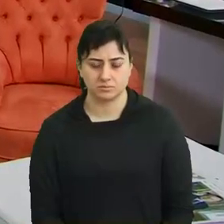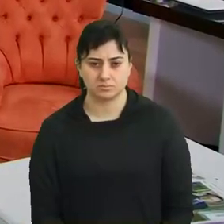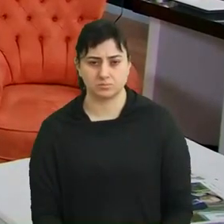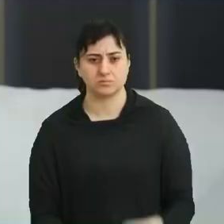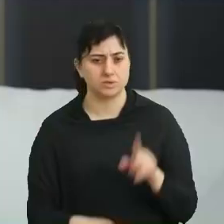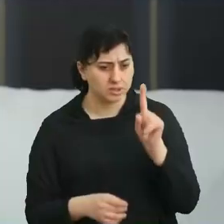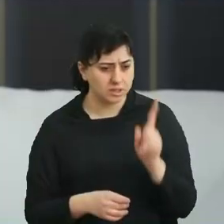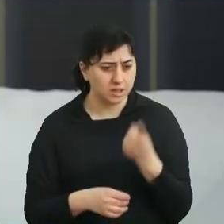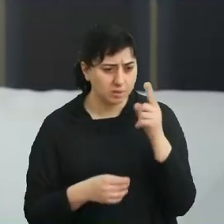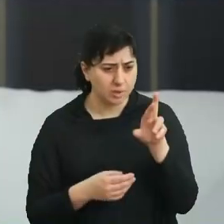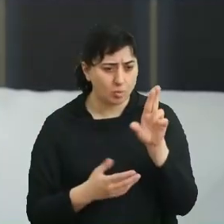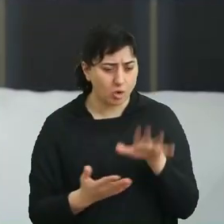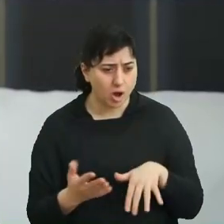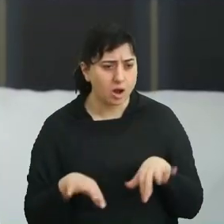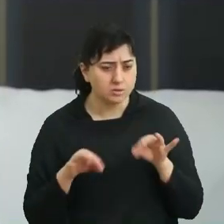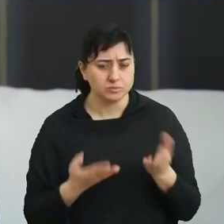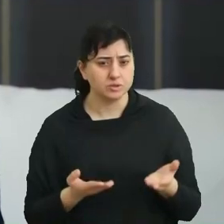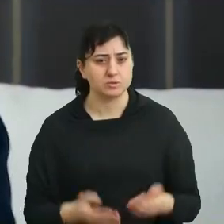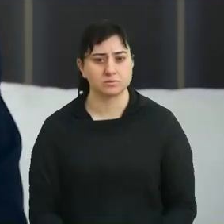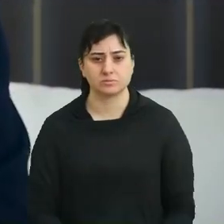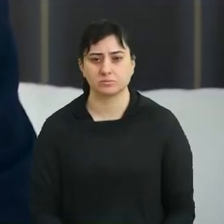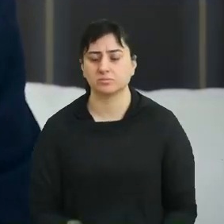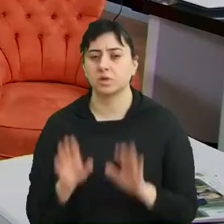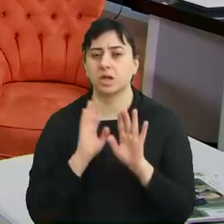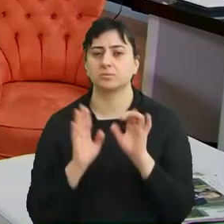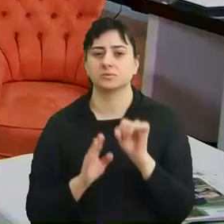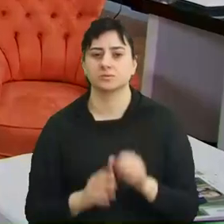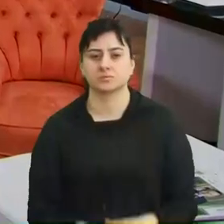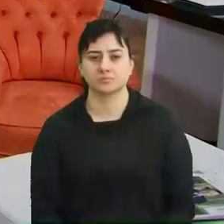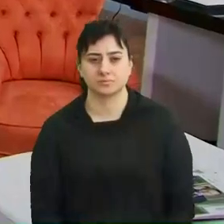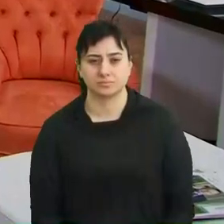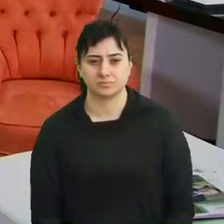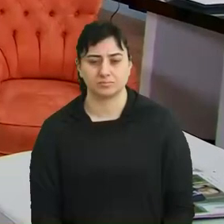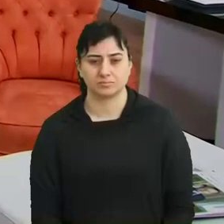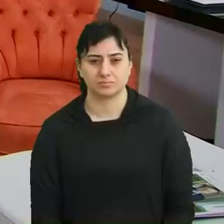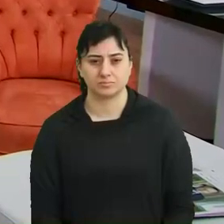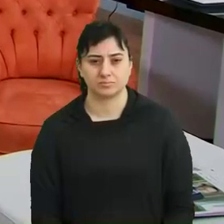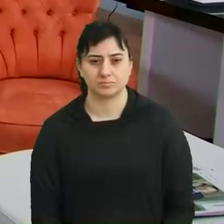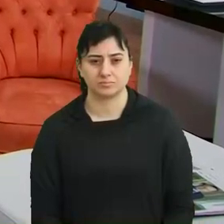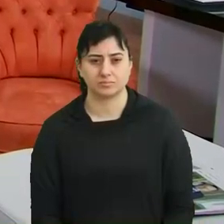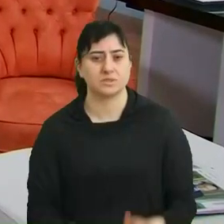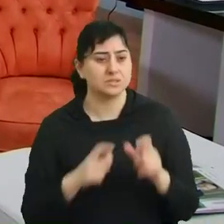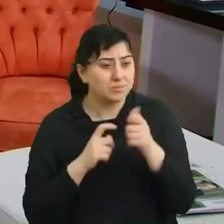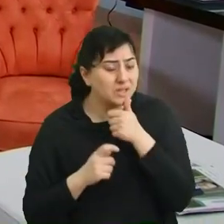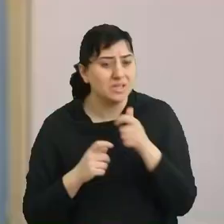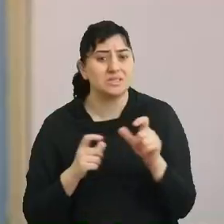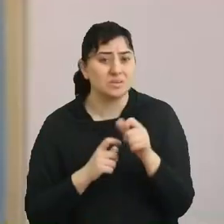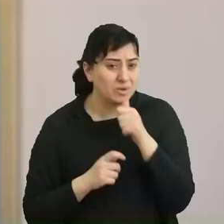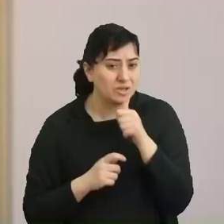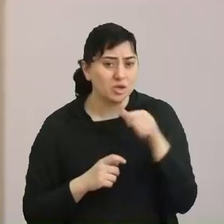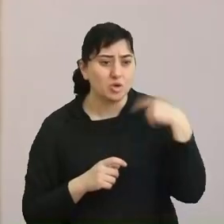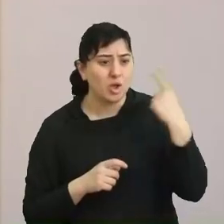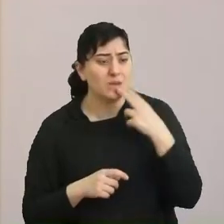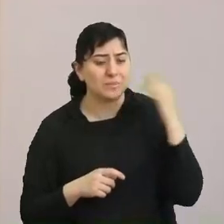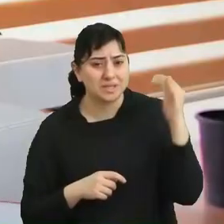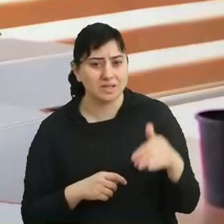rapor hazırlıyorsunuz? Of! Gel! Zehra telaşla içeri girdi. Sarp Bey! Sarp Bey! Rüya